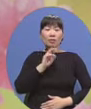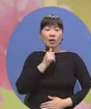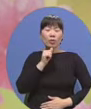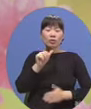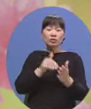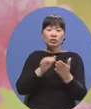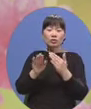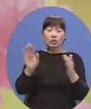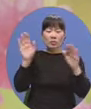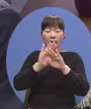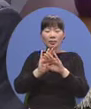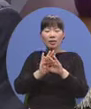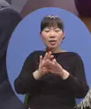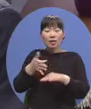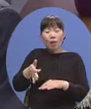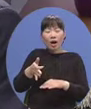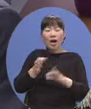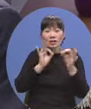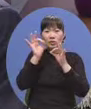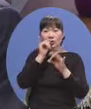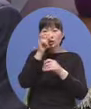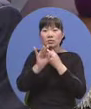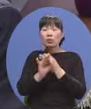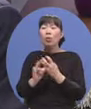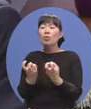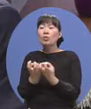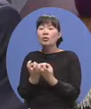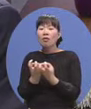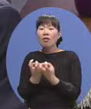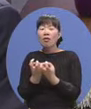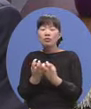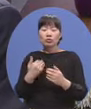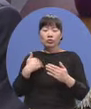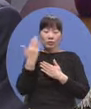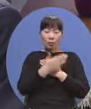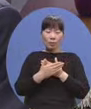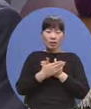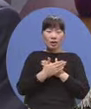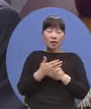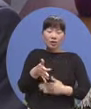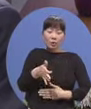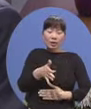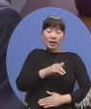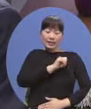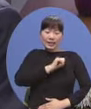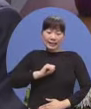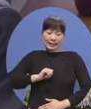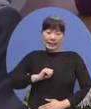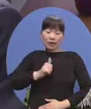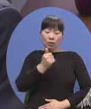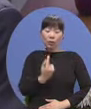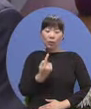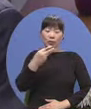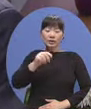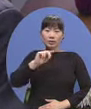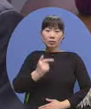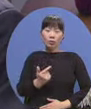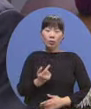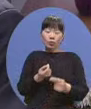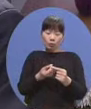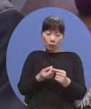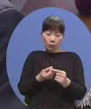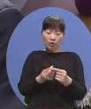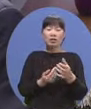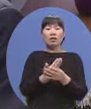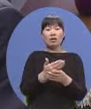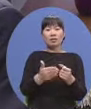그런다? 그러면? 야뇨증은 우리 몸에 이제 소변을 갖다 참게 하는 호르몬이 분비가 적게 되는 거예요. 이제 그 성장이 덜